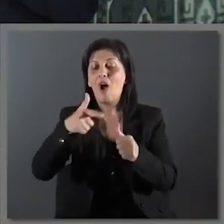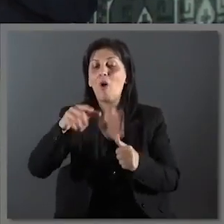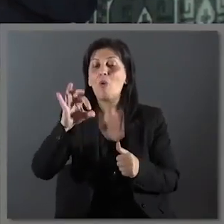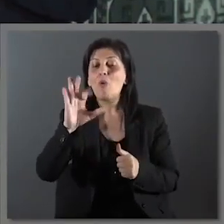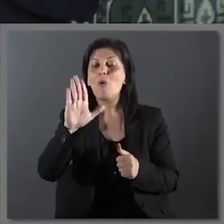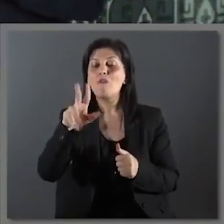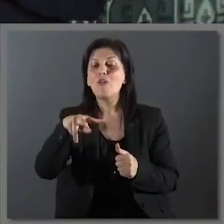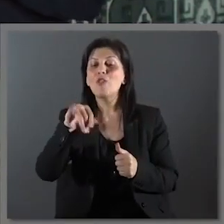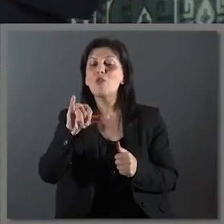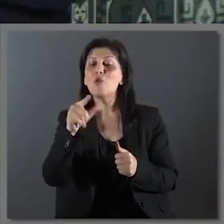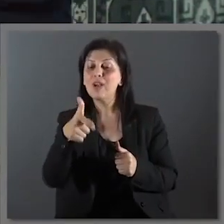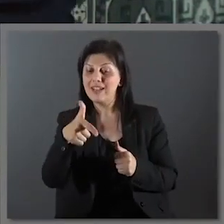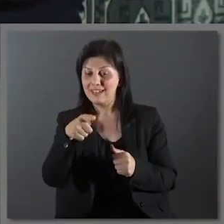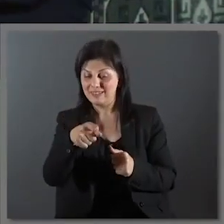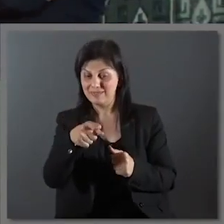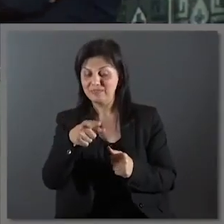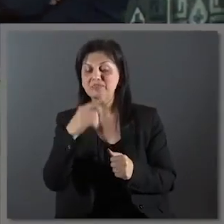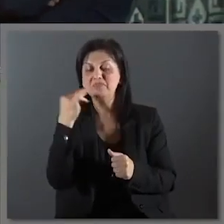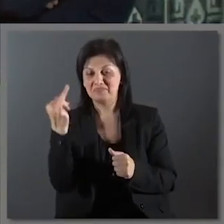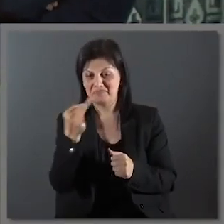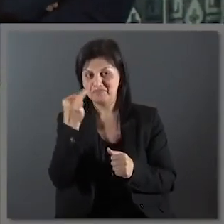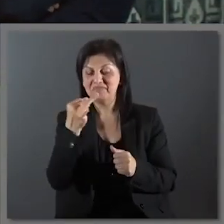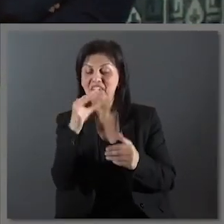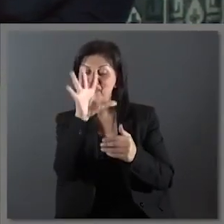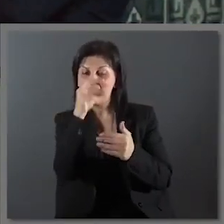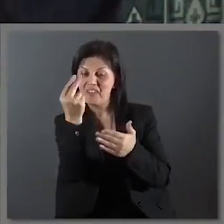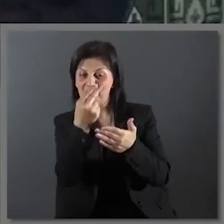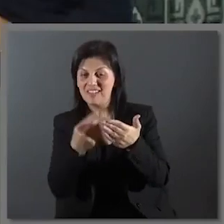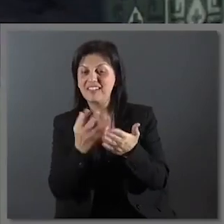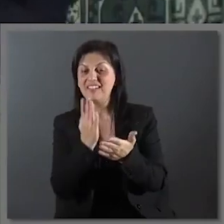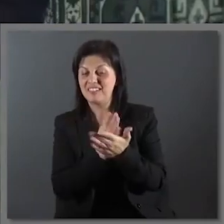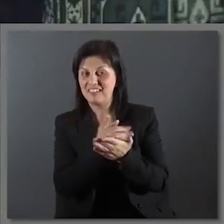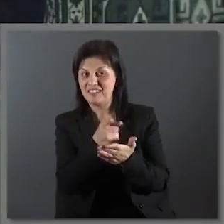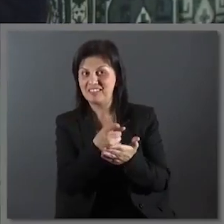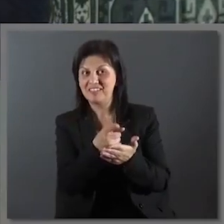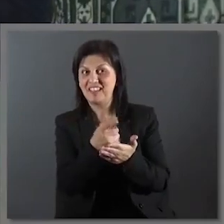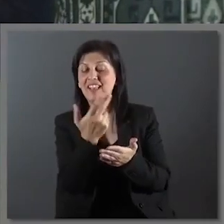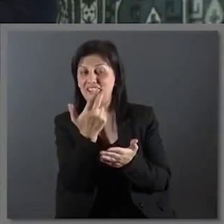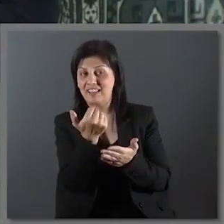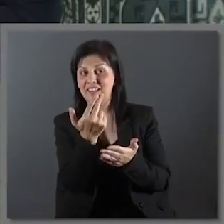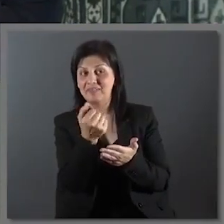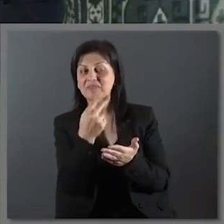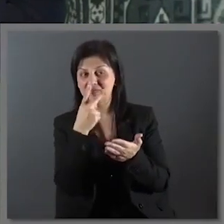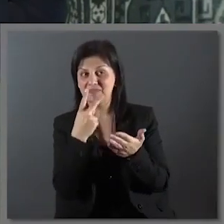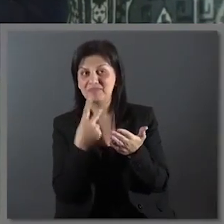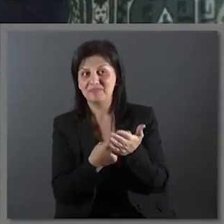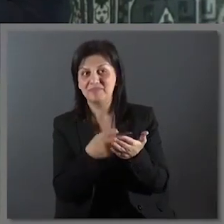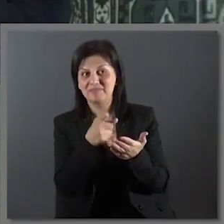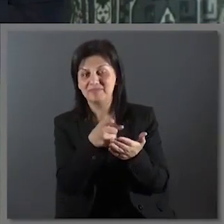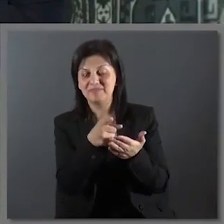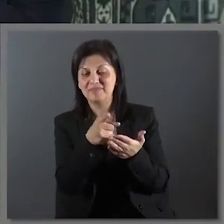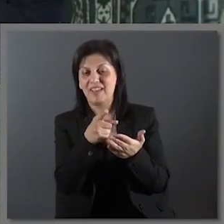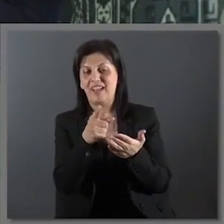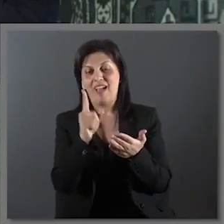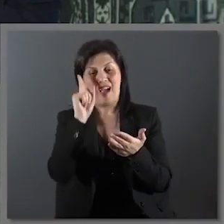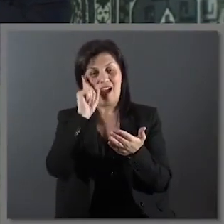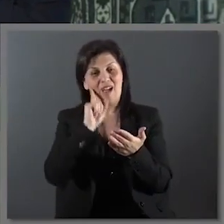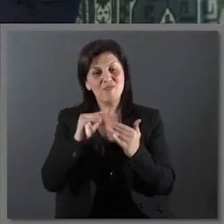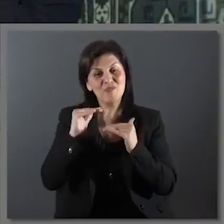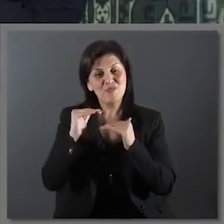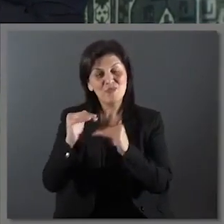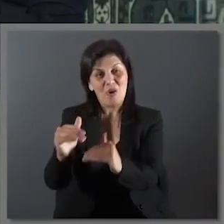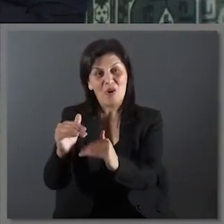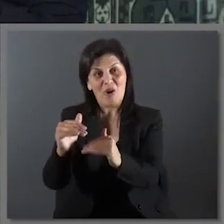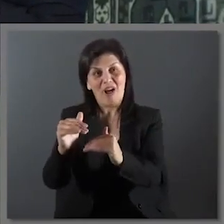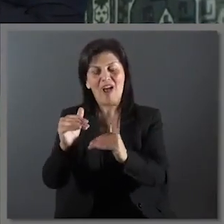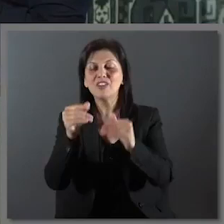da deyirdilər. Çox maraqlı təsvirləri var üzərində. Elədir. Baxın, bax, bu çantada milli geyimdə